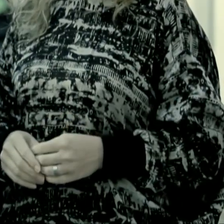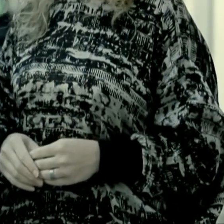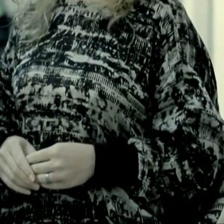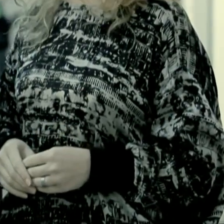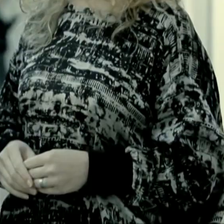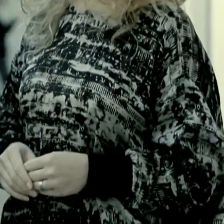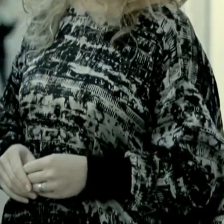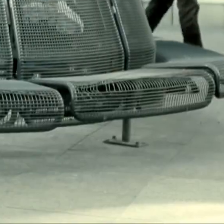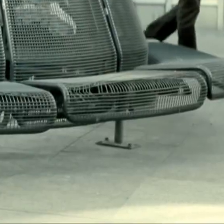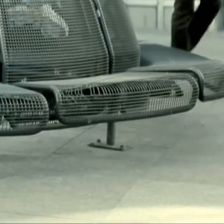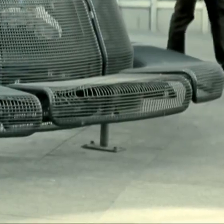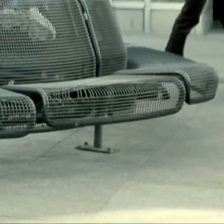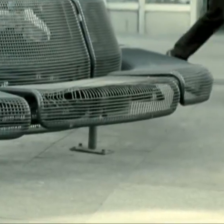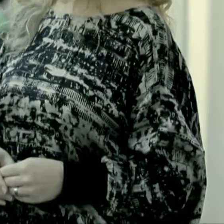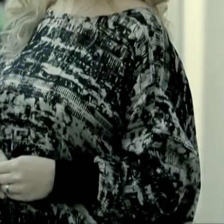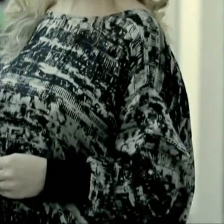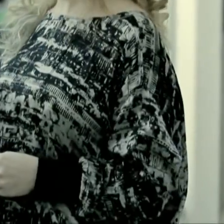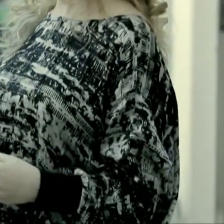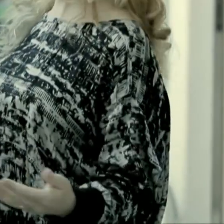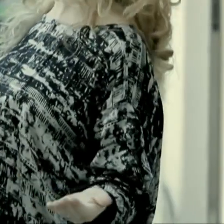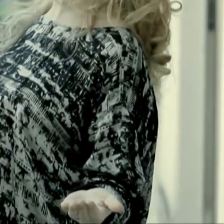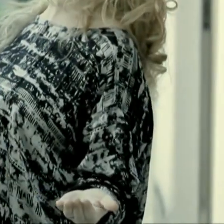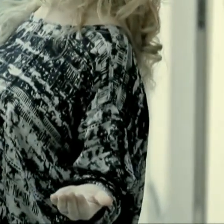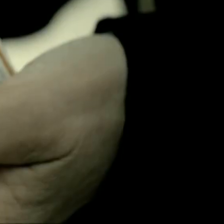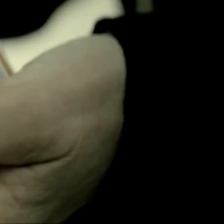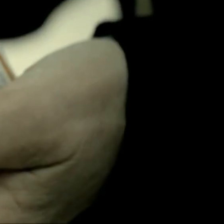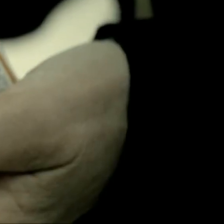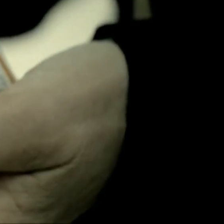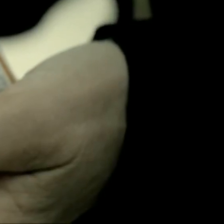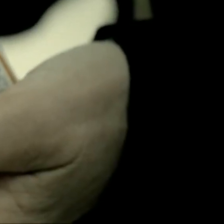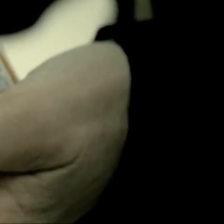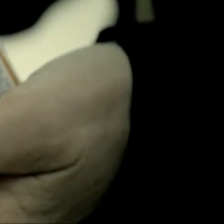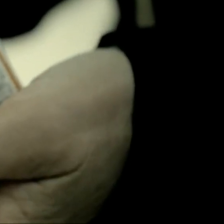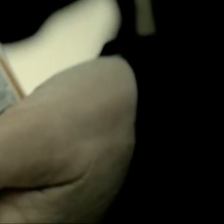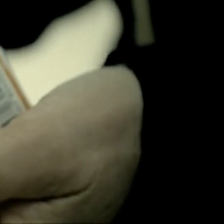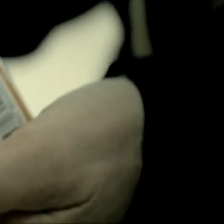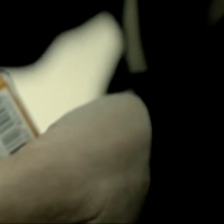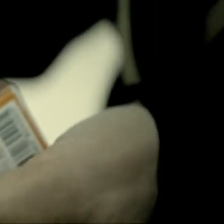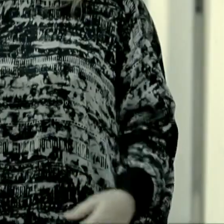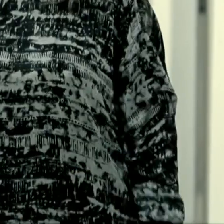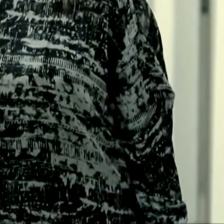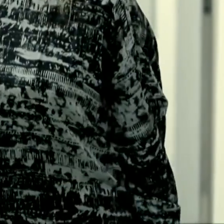dan. Anđeli čuvari tvoje korake prate.